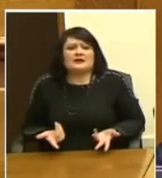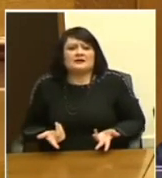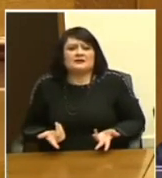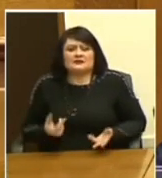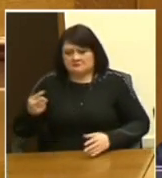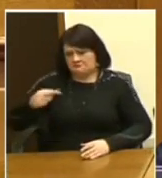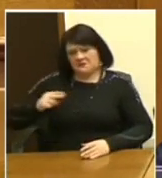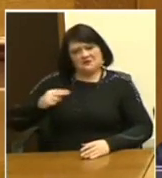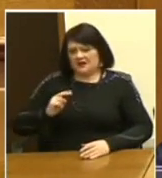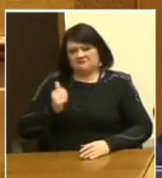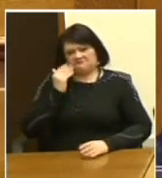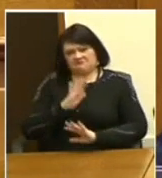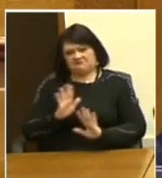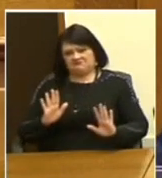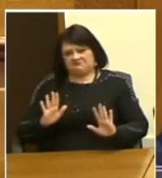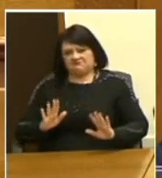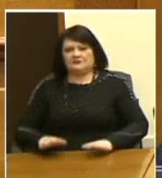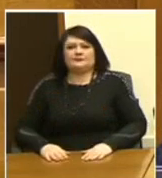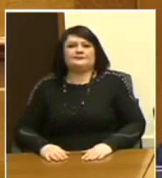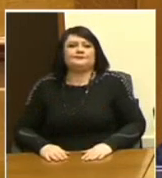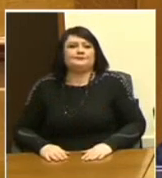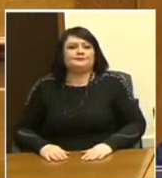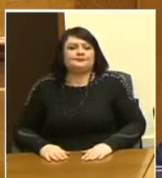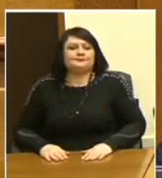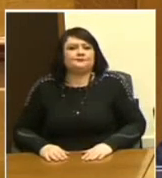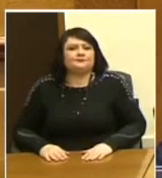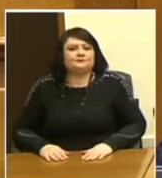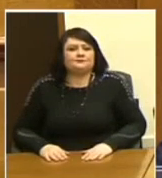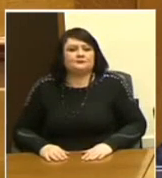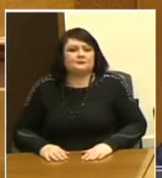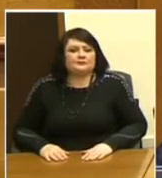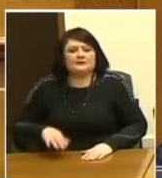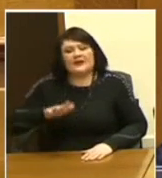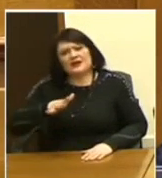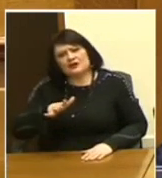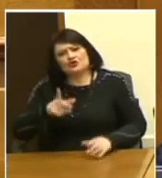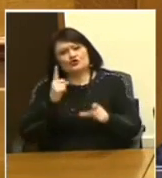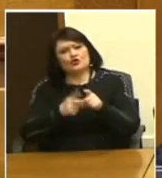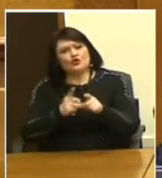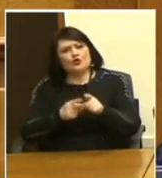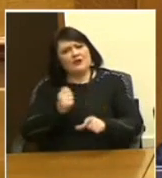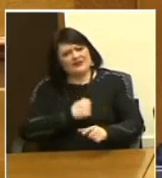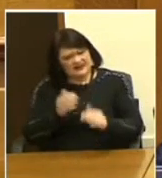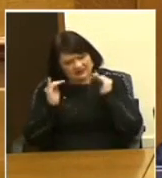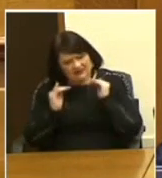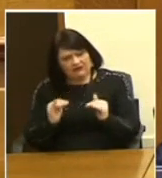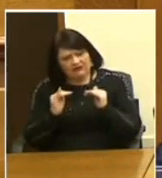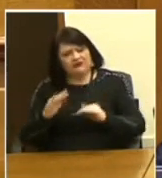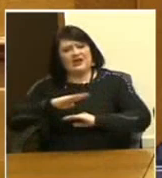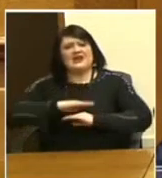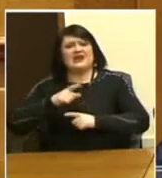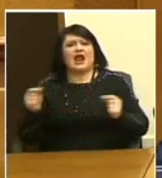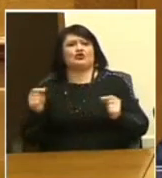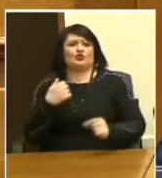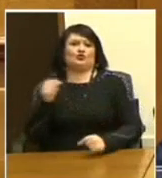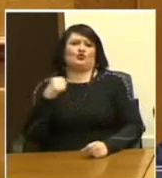πιστικές απαντήσεις σε αυτό. Οι μόνοι οι οποίοι μπορούν να δώσουν πιστικές απαντήσεις, ενδεχομένως το Κομμουνιστικό Κόμμα έχει θέσει και άποψη γι' αυτό, αφορά το ΝΑΤΟ. Εγώ